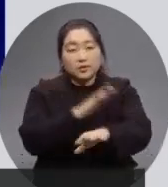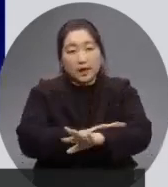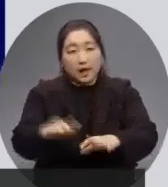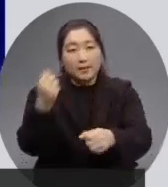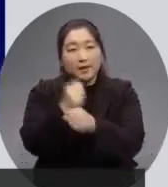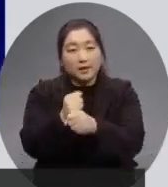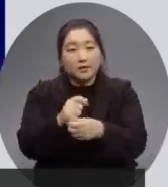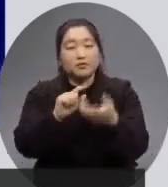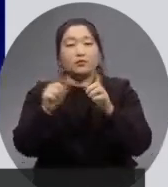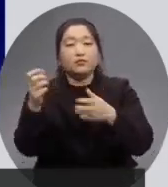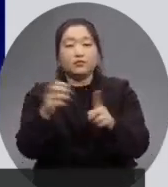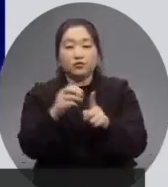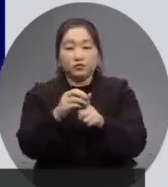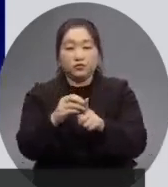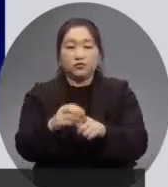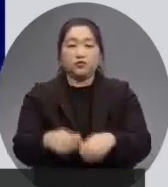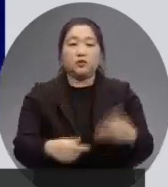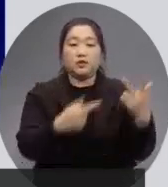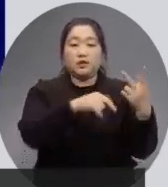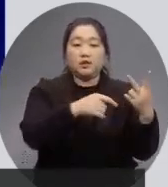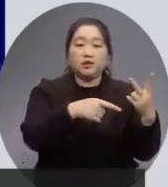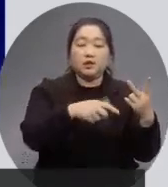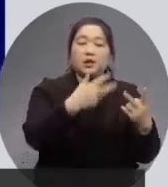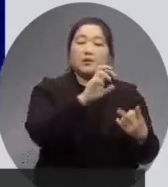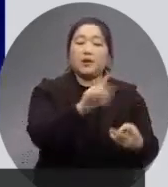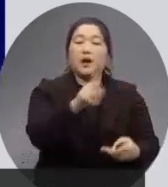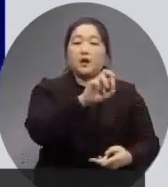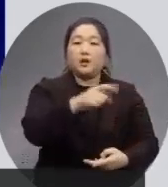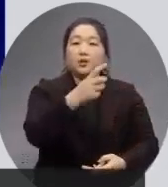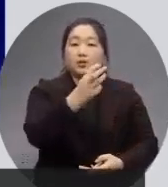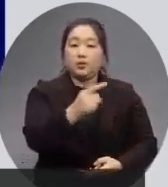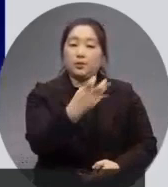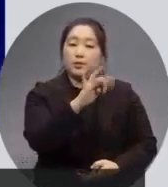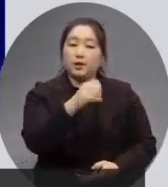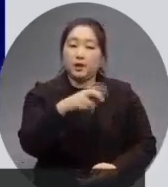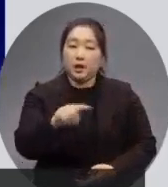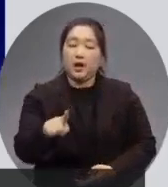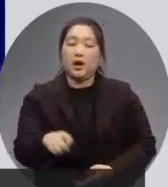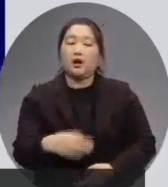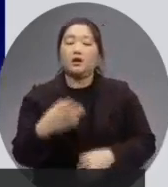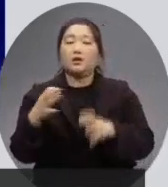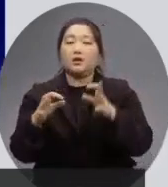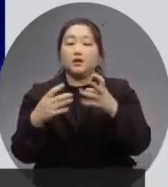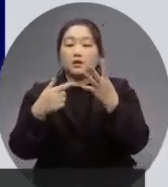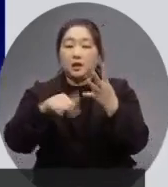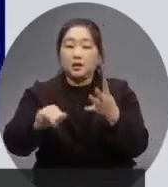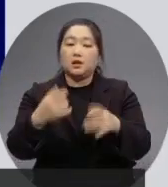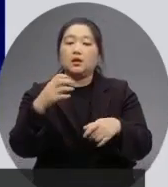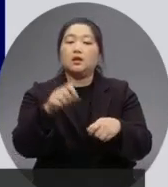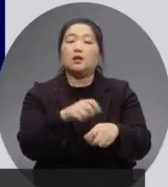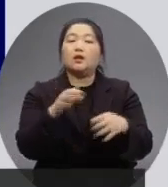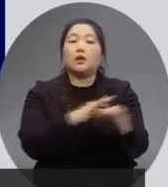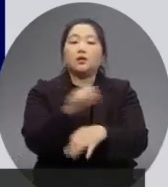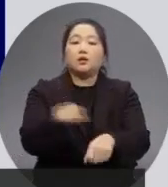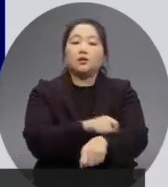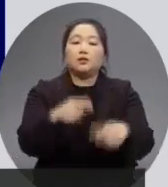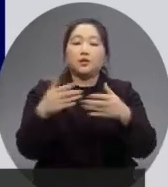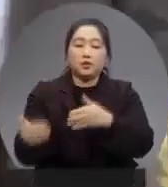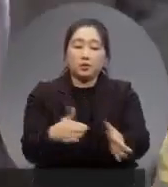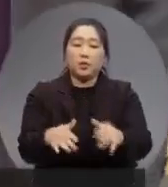3기의 바이오토피아, 상표 등록을 시작한 4기엔 경제특별도, 5기부터는 현재와